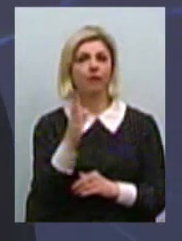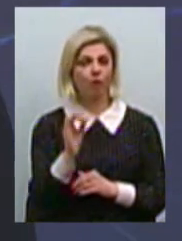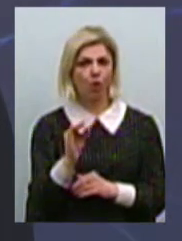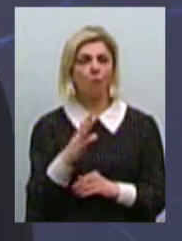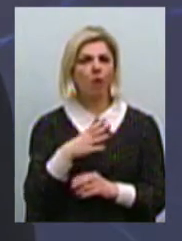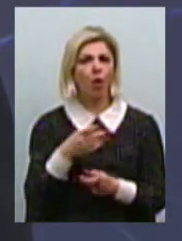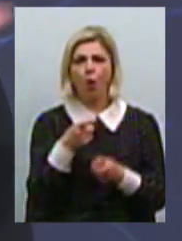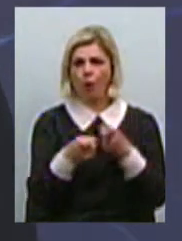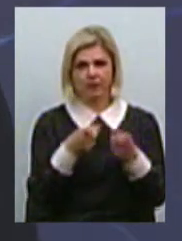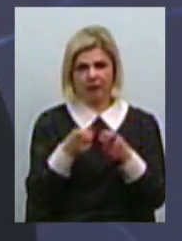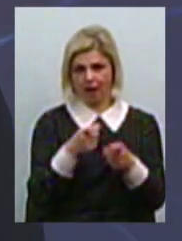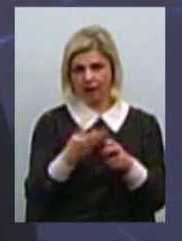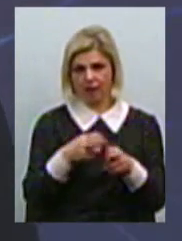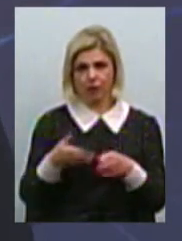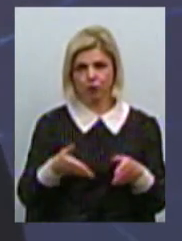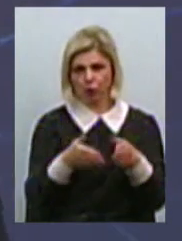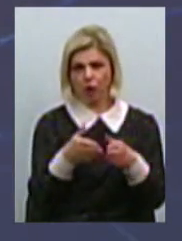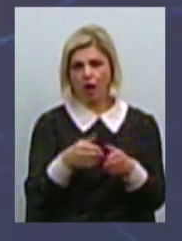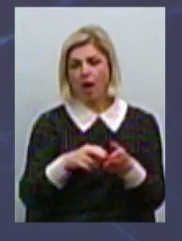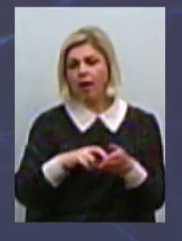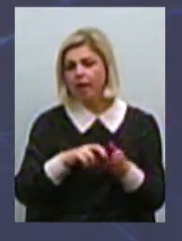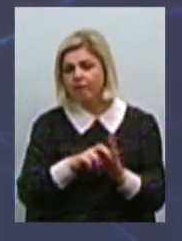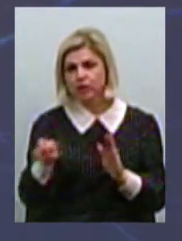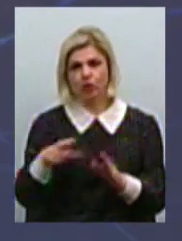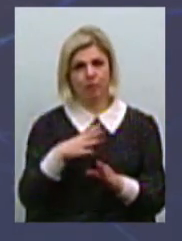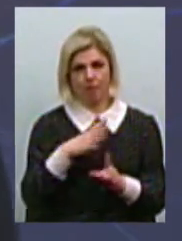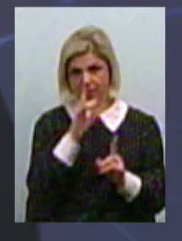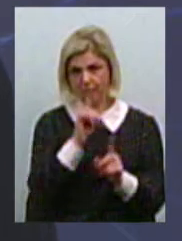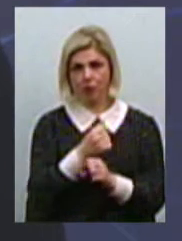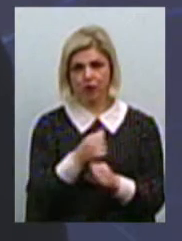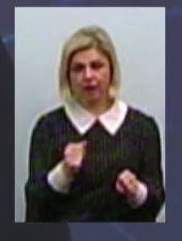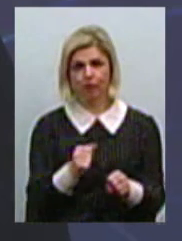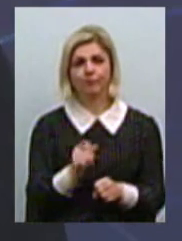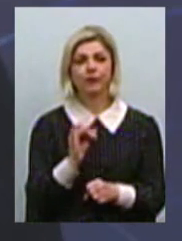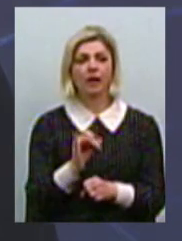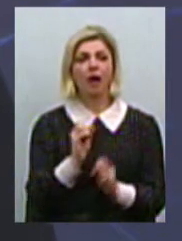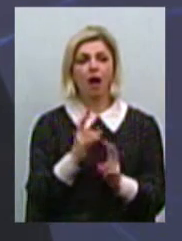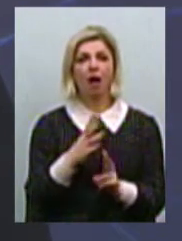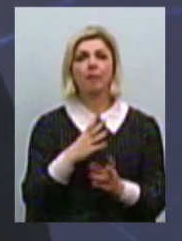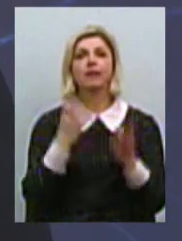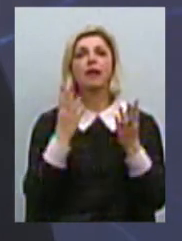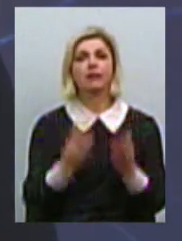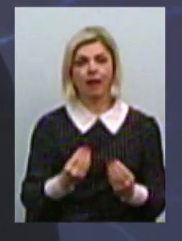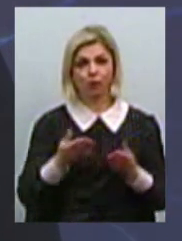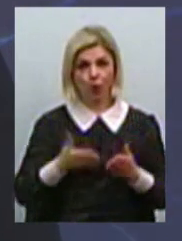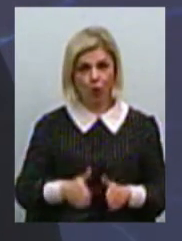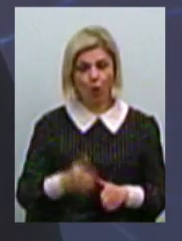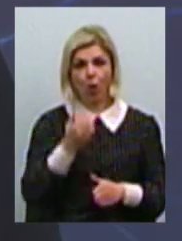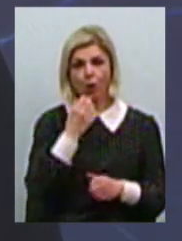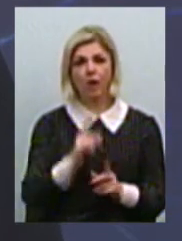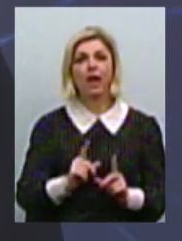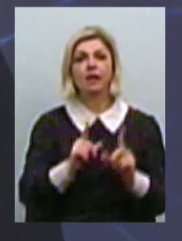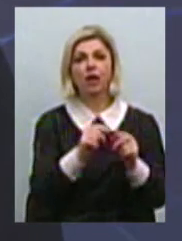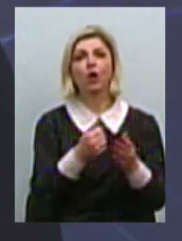ну, фактично вискочити було неможливо. І то, якби був ще один такий день народження, коли вони доїхали до Бахмута,